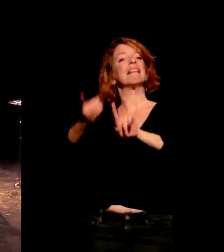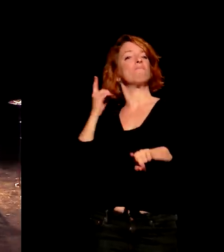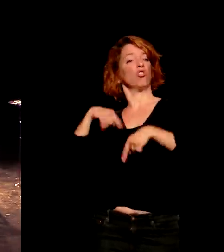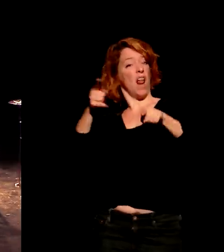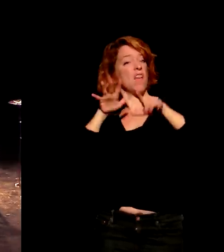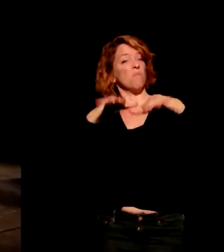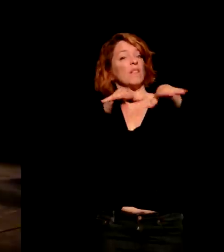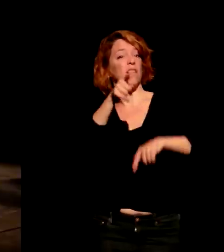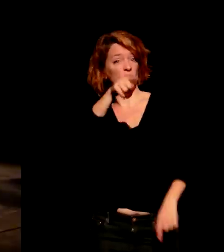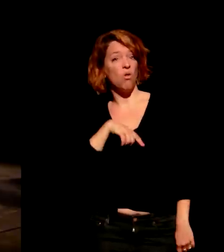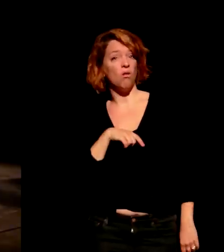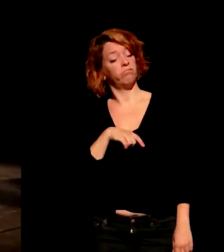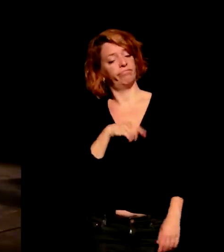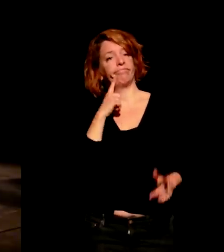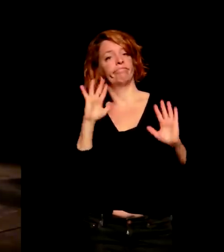Beau travail.